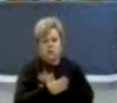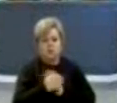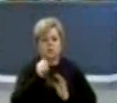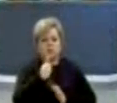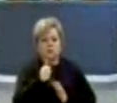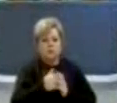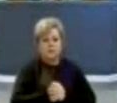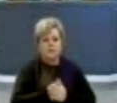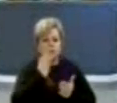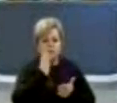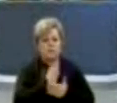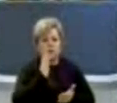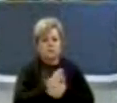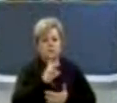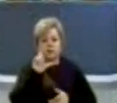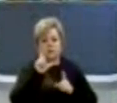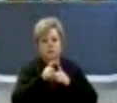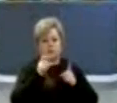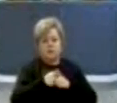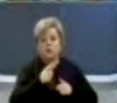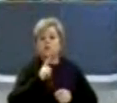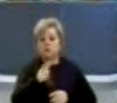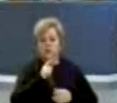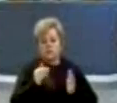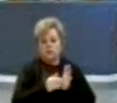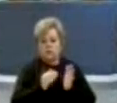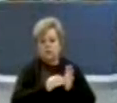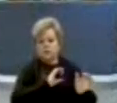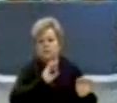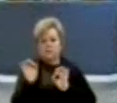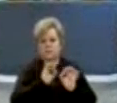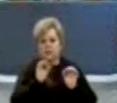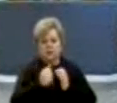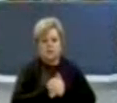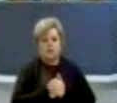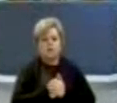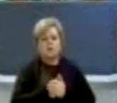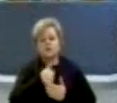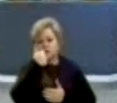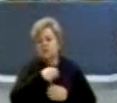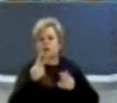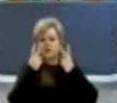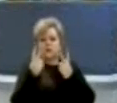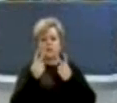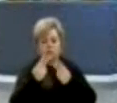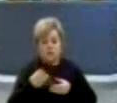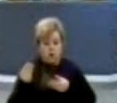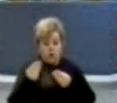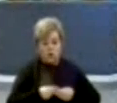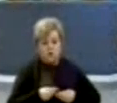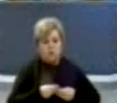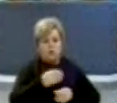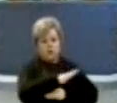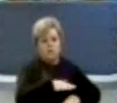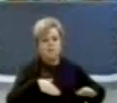Thaçi, vazhdimisht cilët dhe keni potencuar që ky dialog duhet përgatitet mirë, duhet afatizuar dhe çka është më në rëndësi duhet sillet platforma